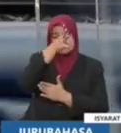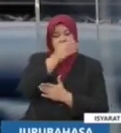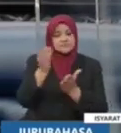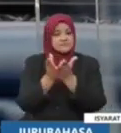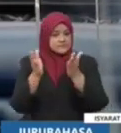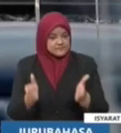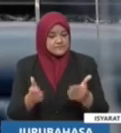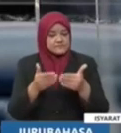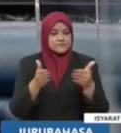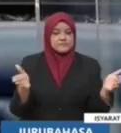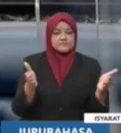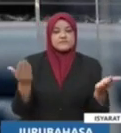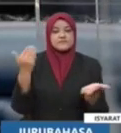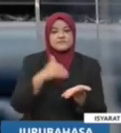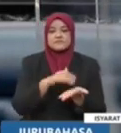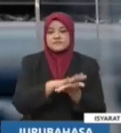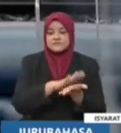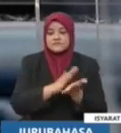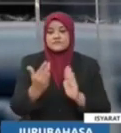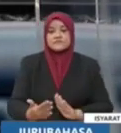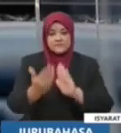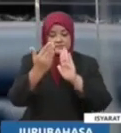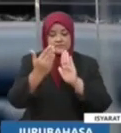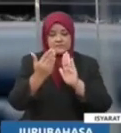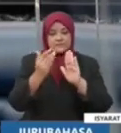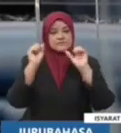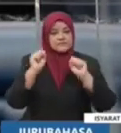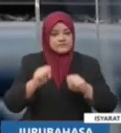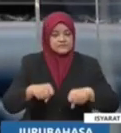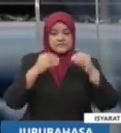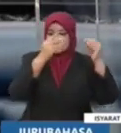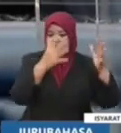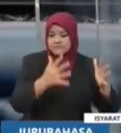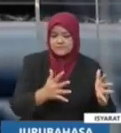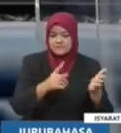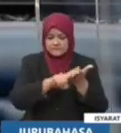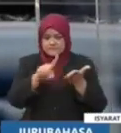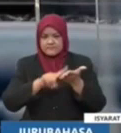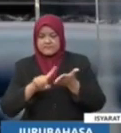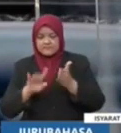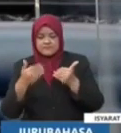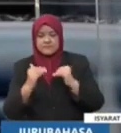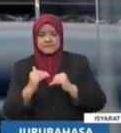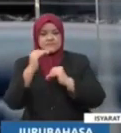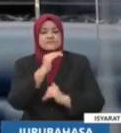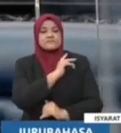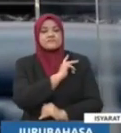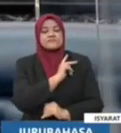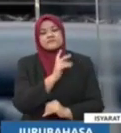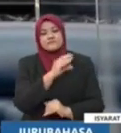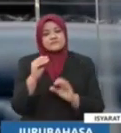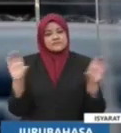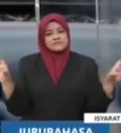padamu Hai pembukaan smule sekolah secara bersama ke juga membolehkan guru menginap pasti tahap penguasa murid